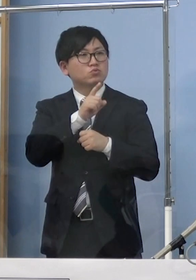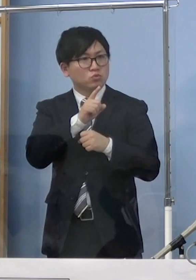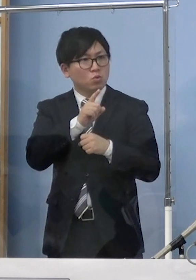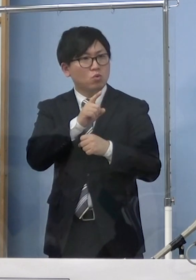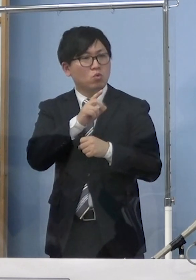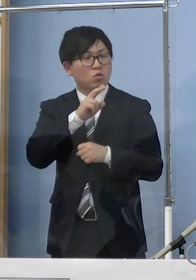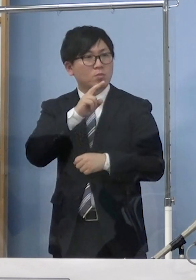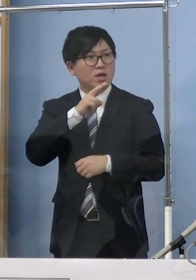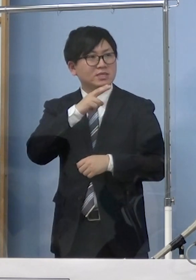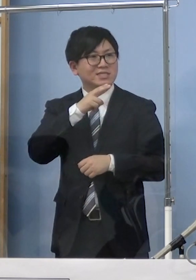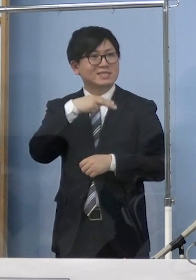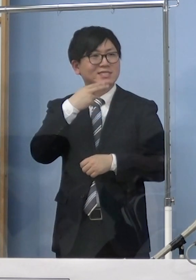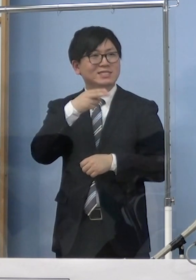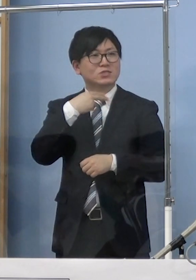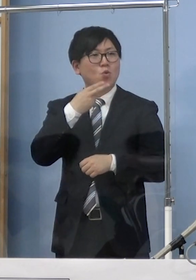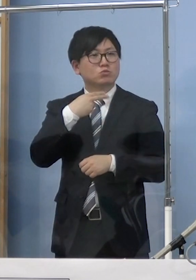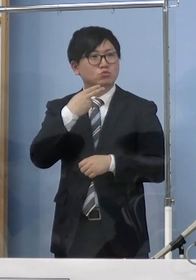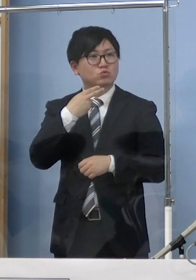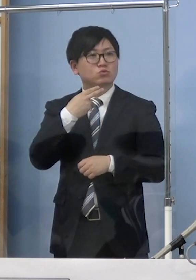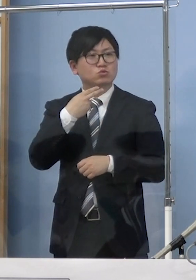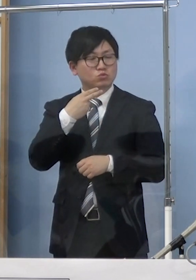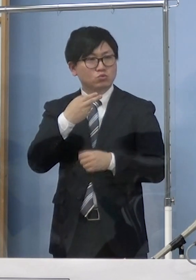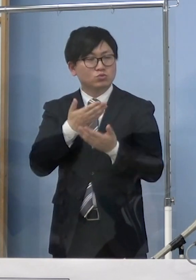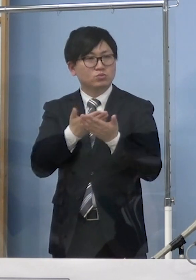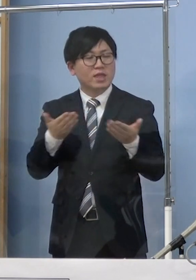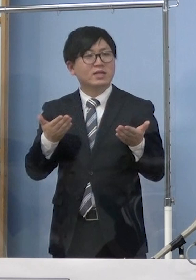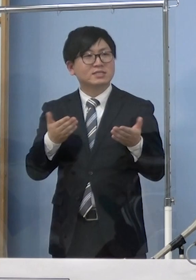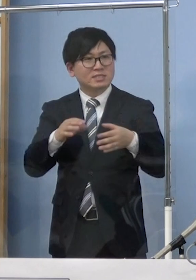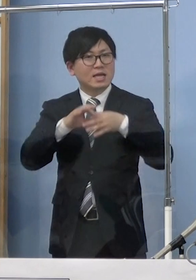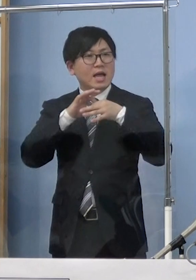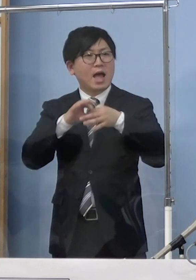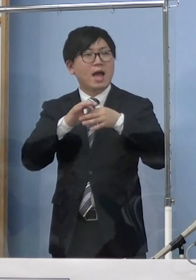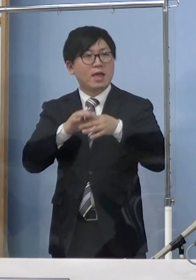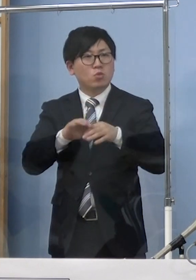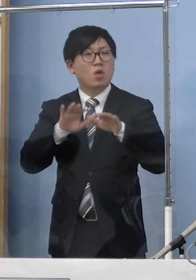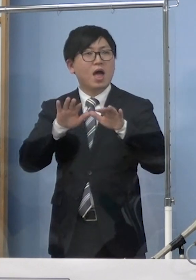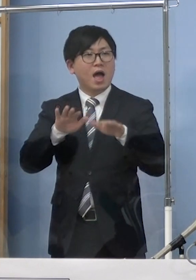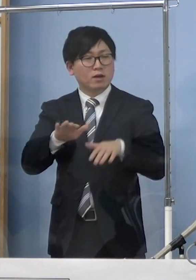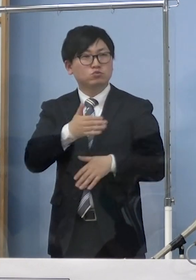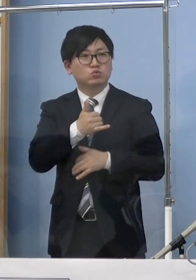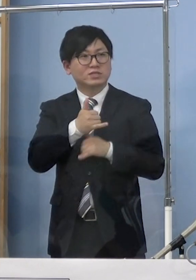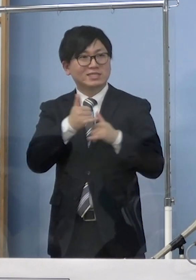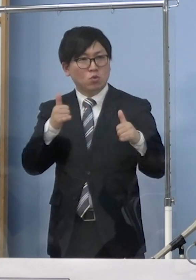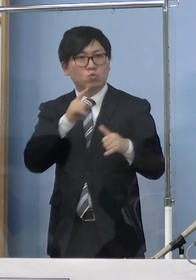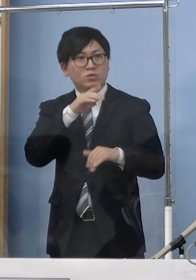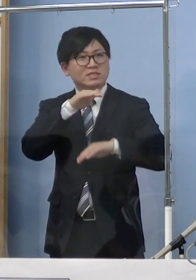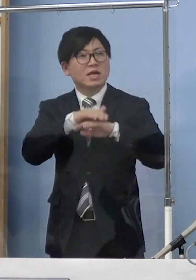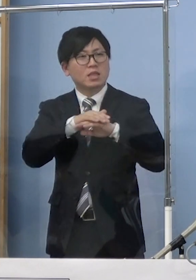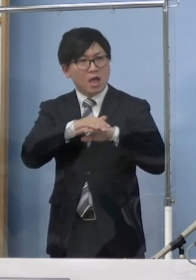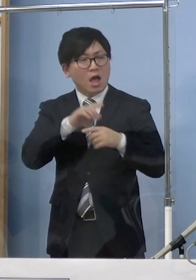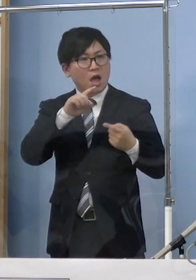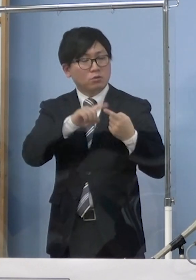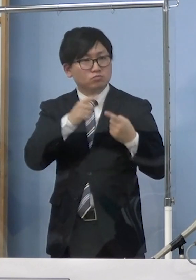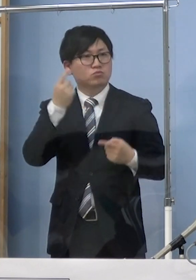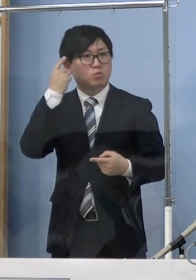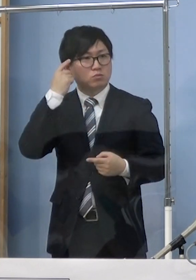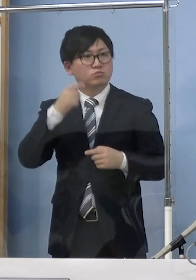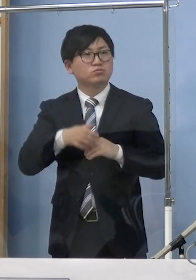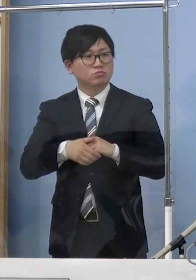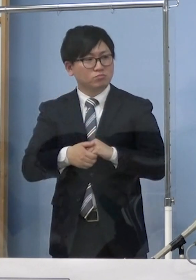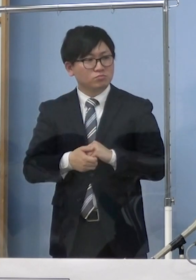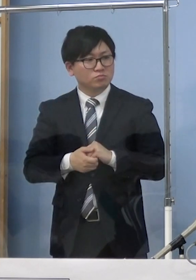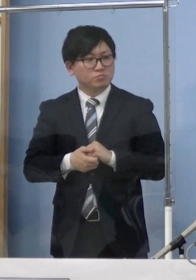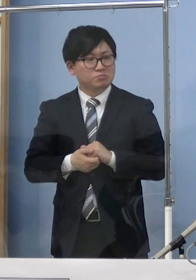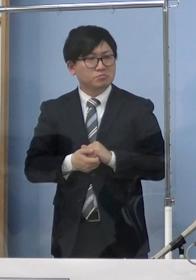食に関係されている方っていうことが一番正しいということになります。で、すみません、